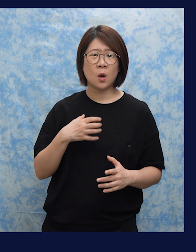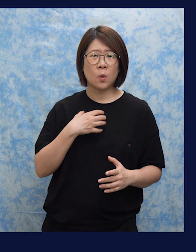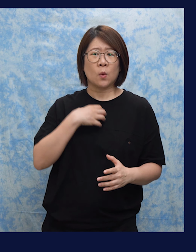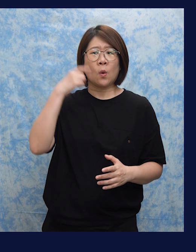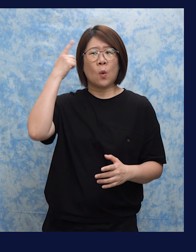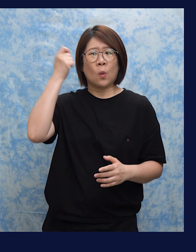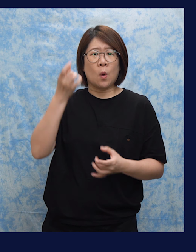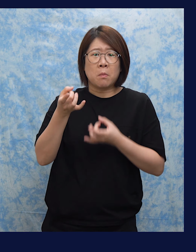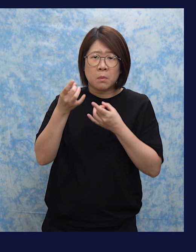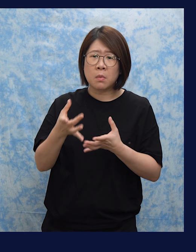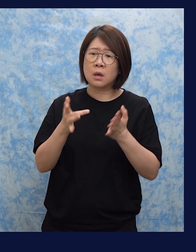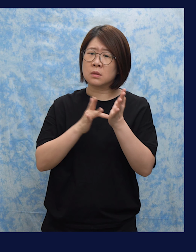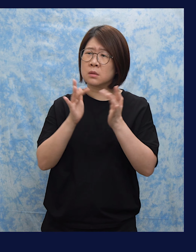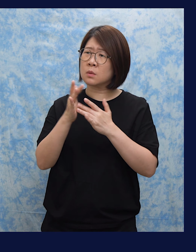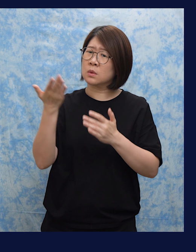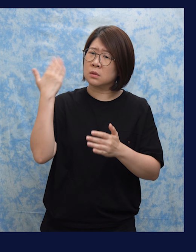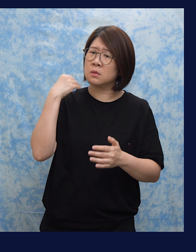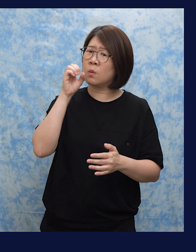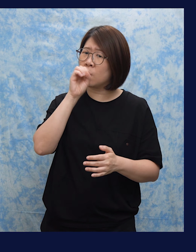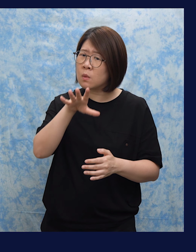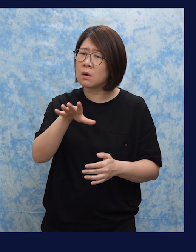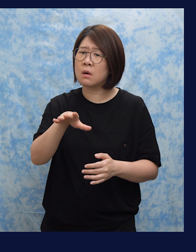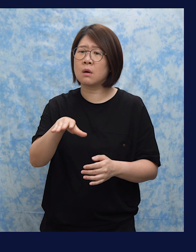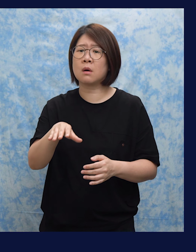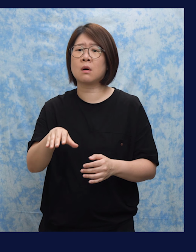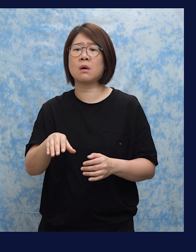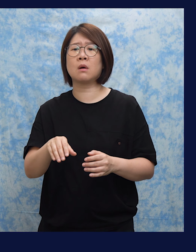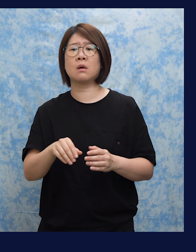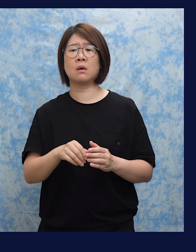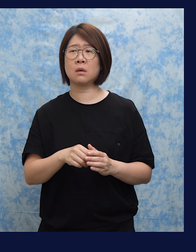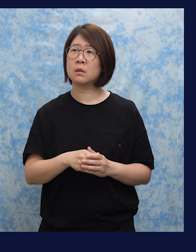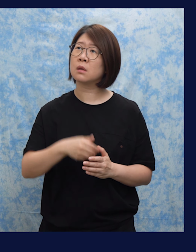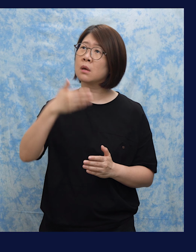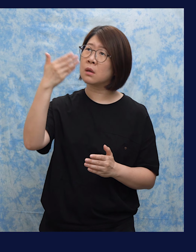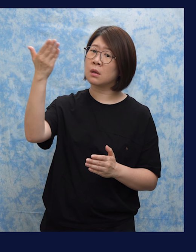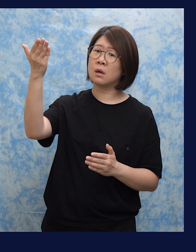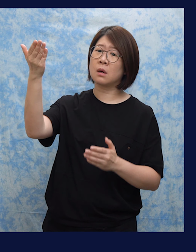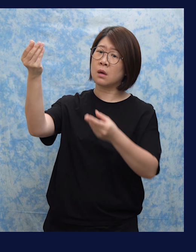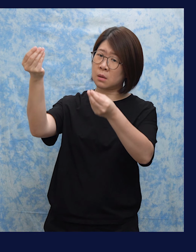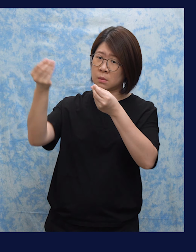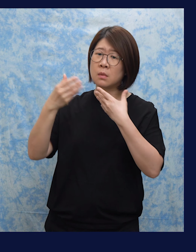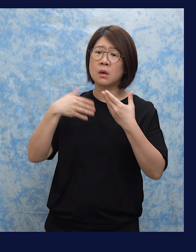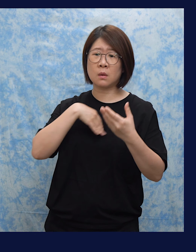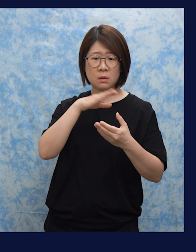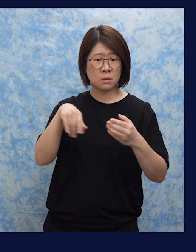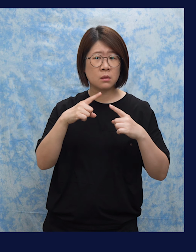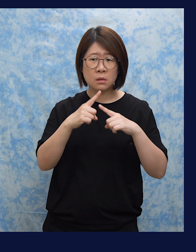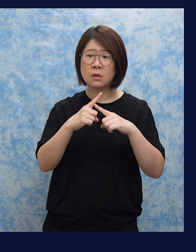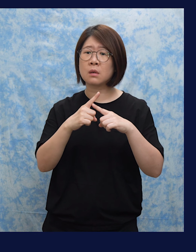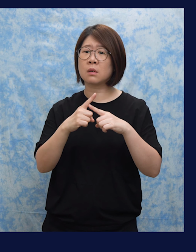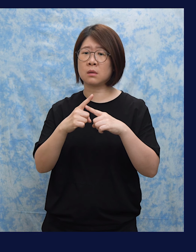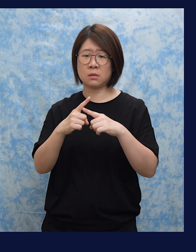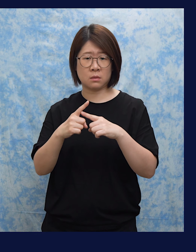Auf das das Wort erfüllt würde, welches er sagte, ich habe dir